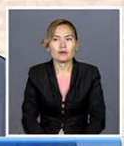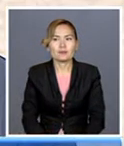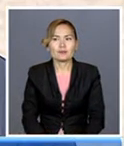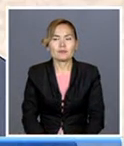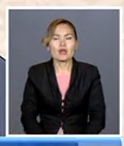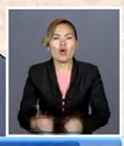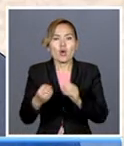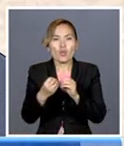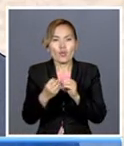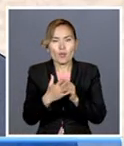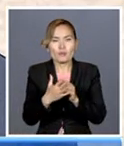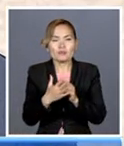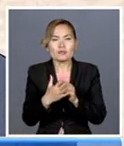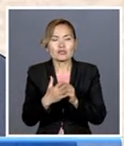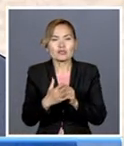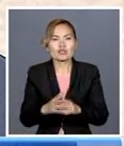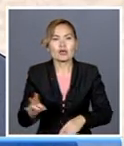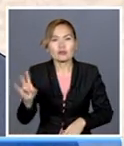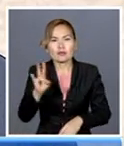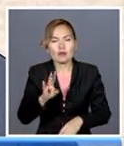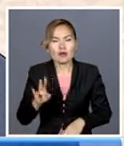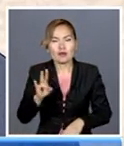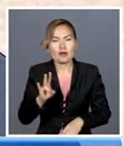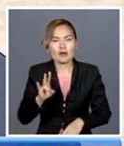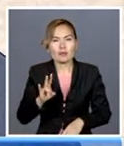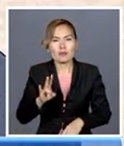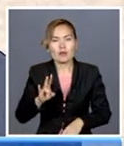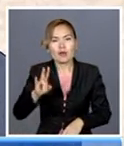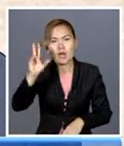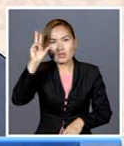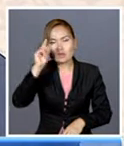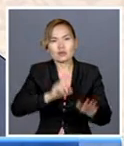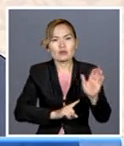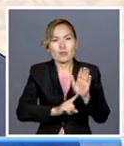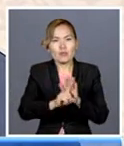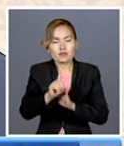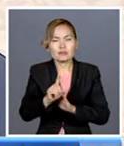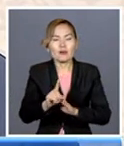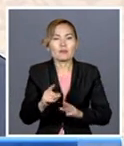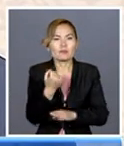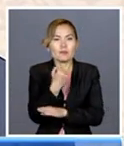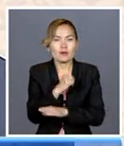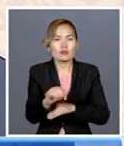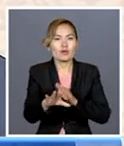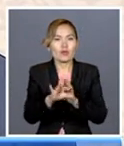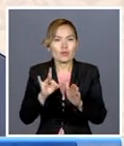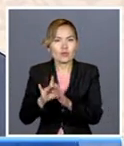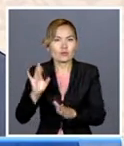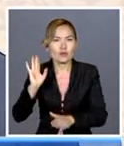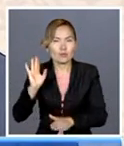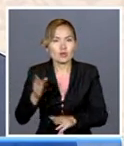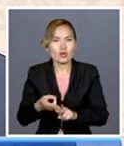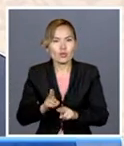15-ші қараша күні біздер жеңімпаздарды анықтағанымыз, ол тек қана жобаның ең басы деп айтуға болады. Содан кейін бір жылдың ішінде біздер